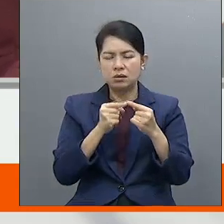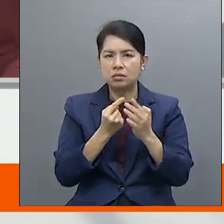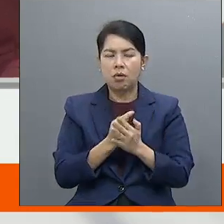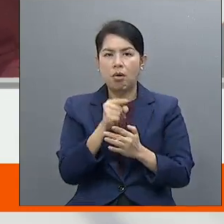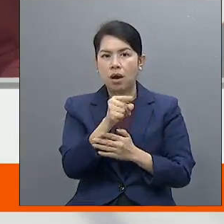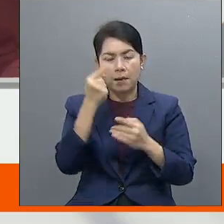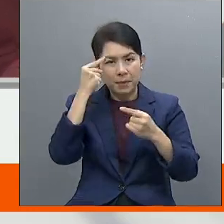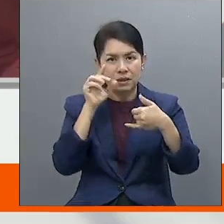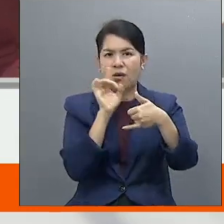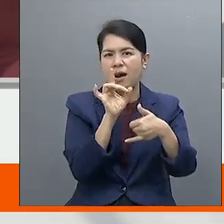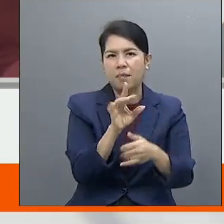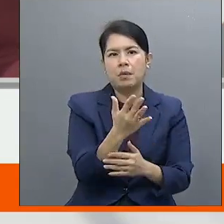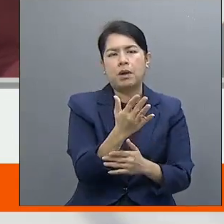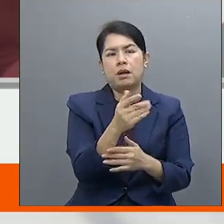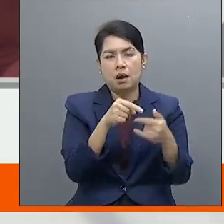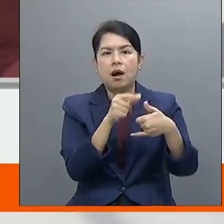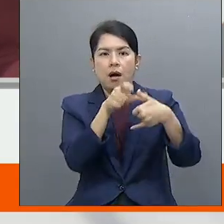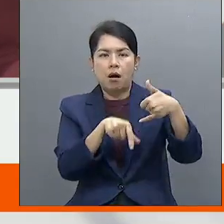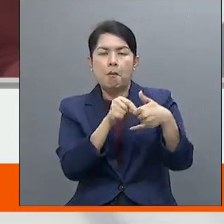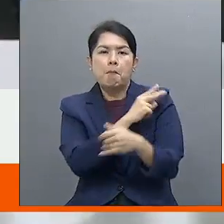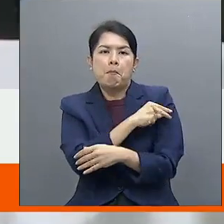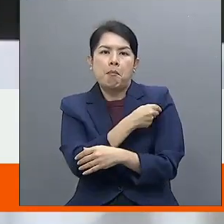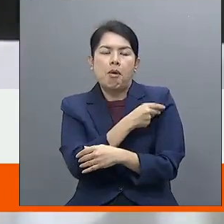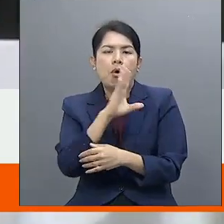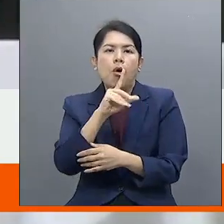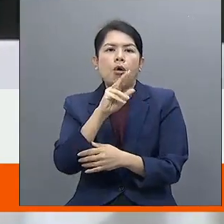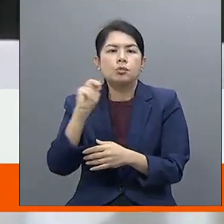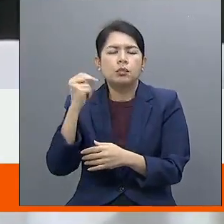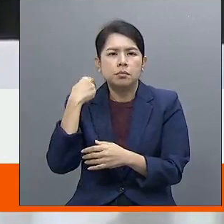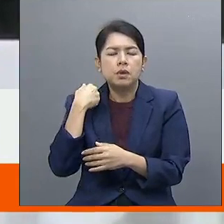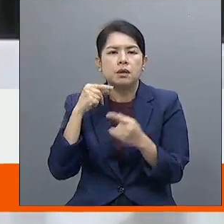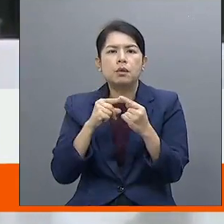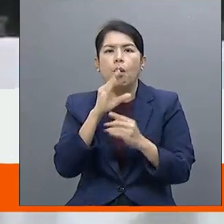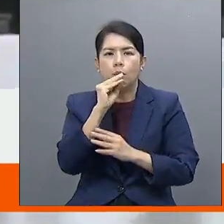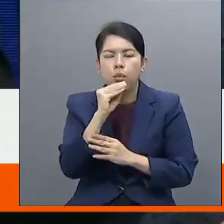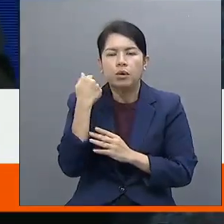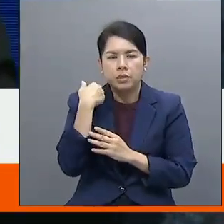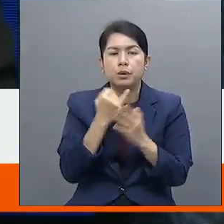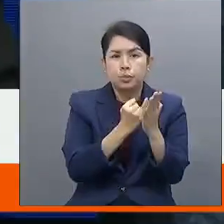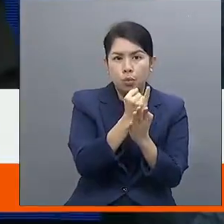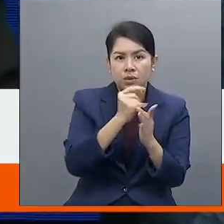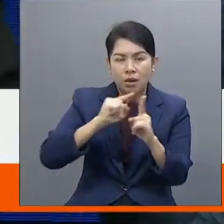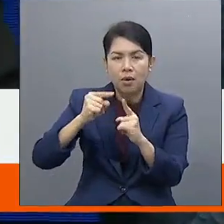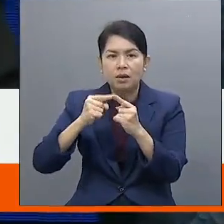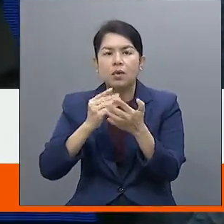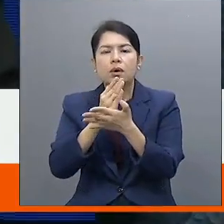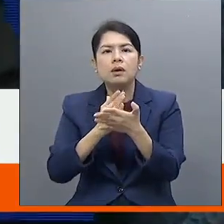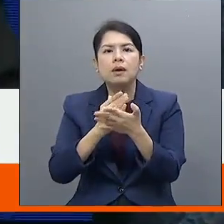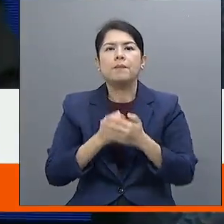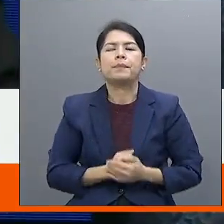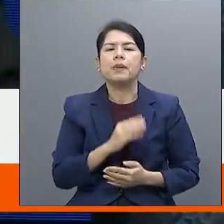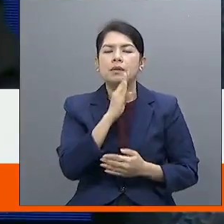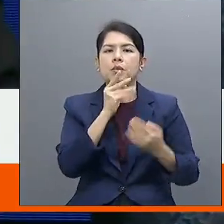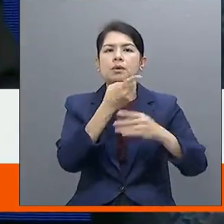ย่างนี้หมอชลน่านพูดถูกครึ่งเดียวคือผมถามเลยถ้าพิธาถูกสอยเนี่ยตำแหน่งนายกจะตกอยู่ในมือของใครล่